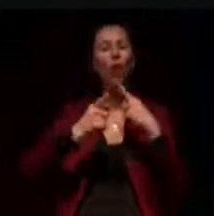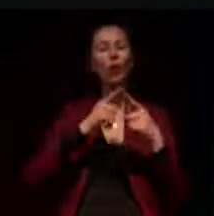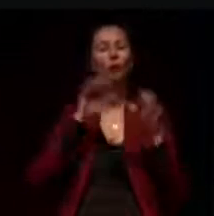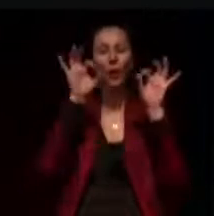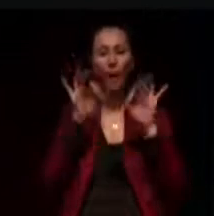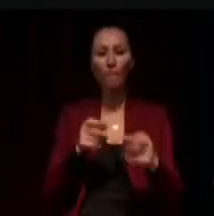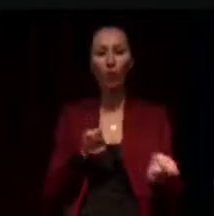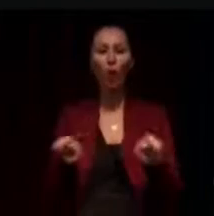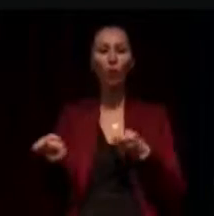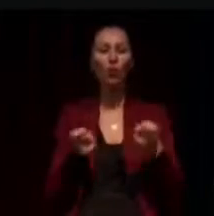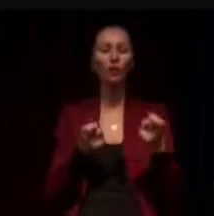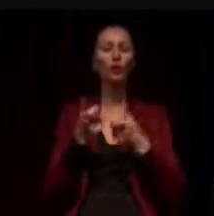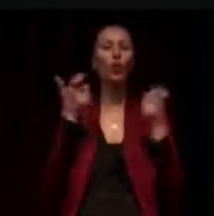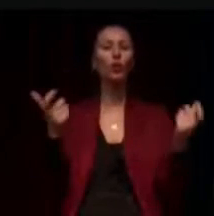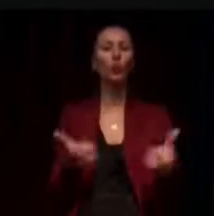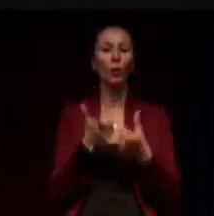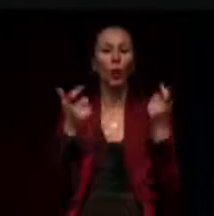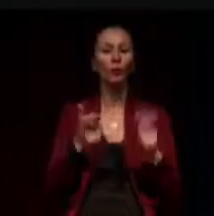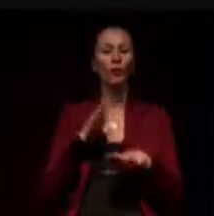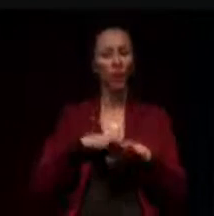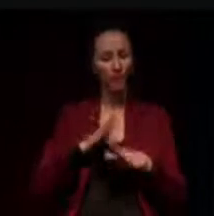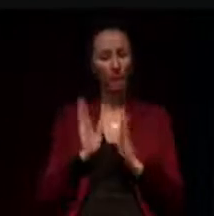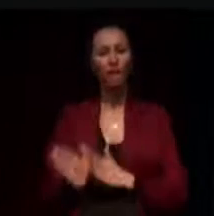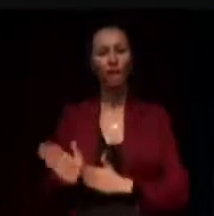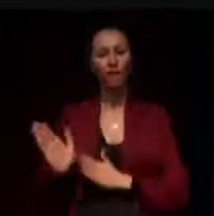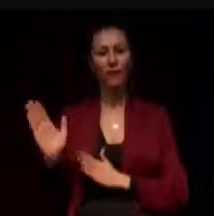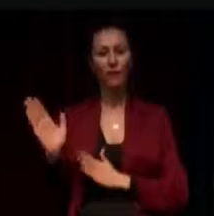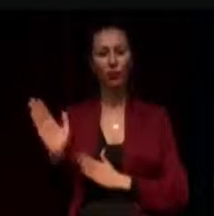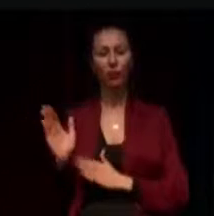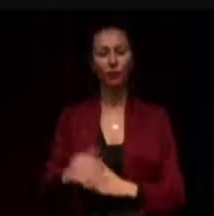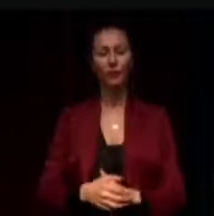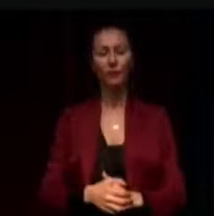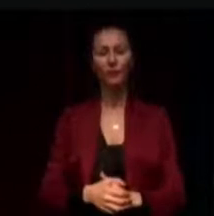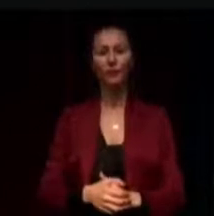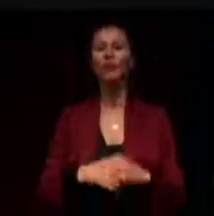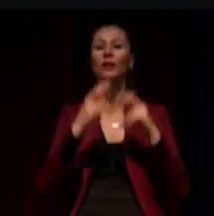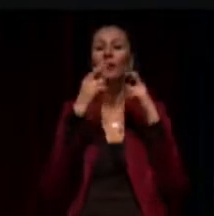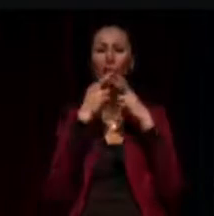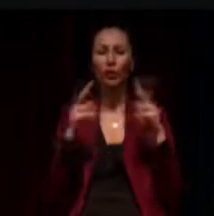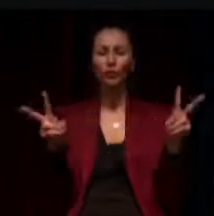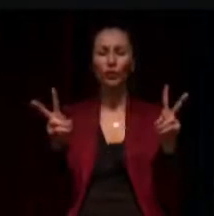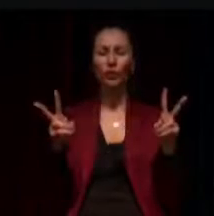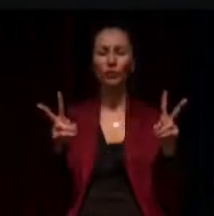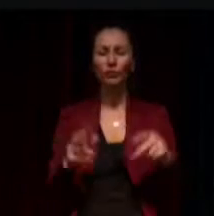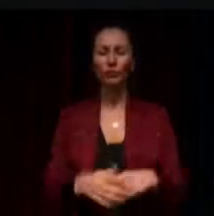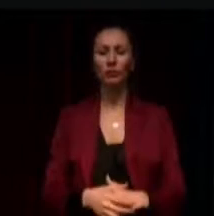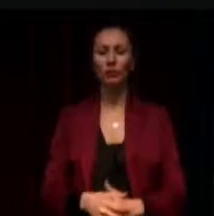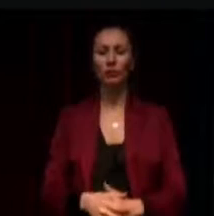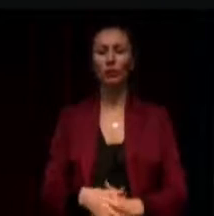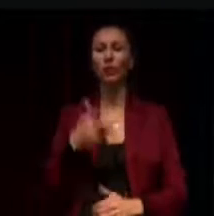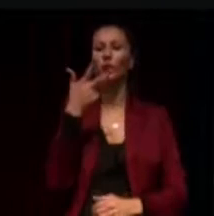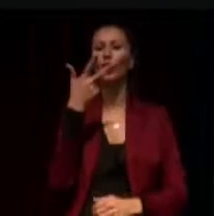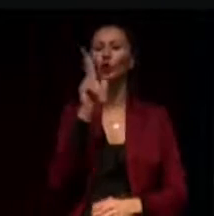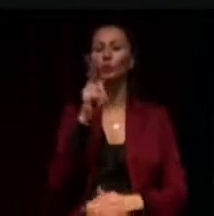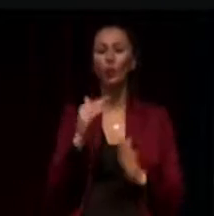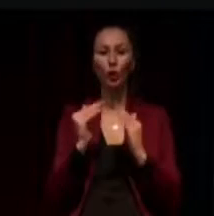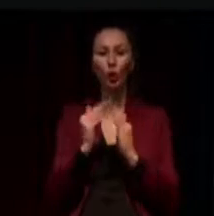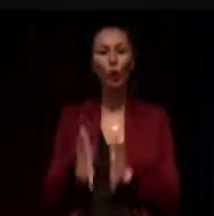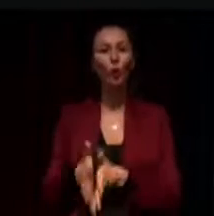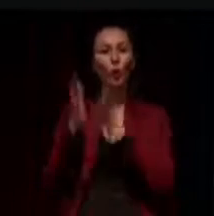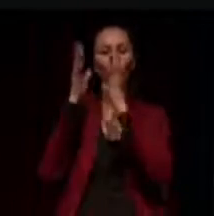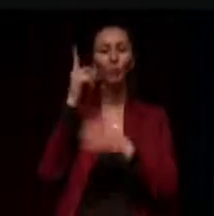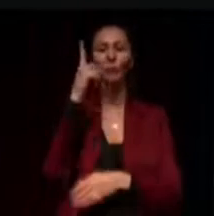hep koordinasyon toplantıları yapmaya devam ediyor. Açıkladı. 3000 konutun bir